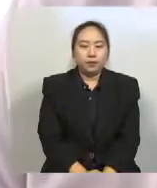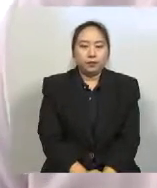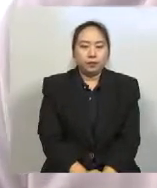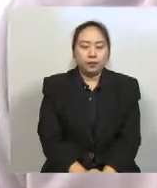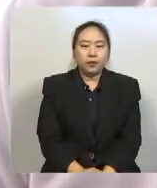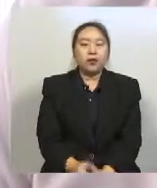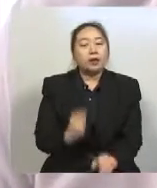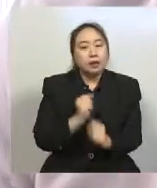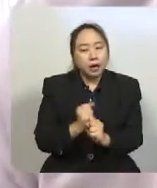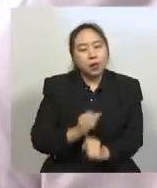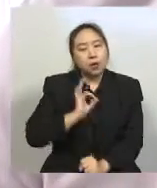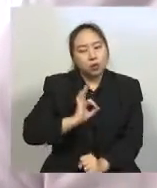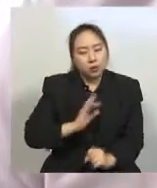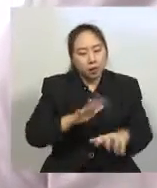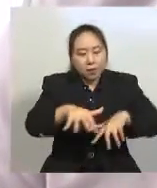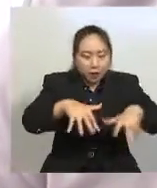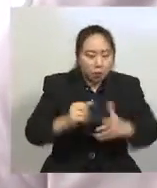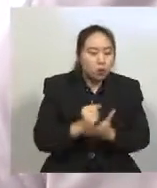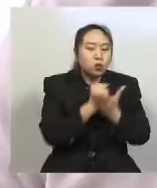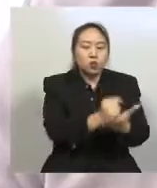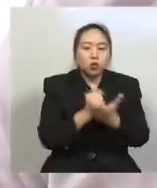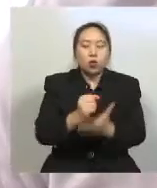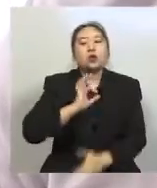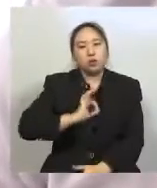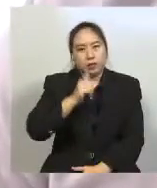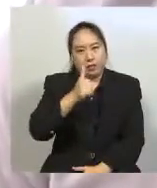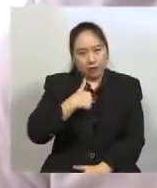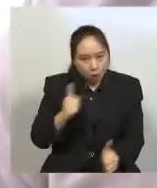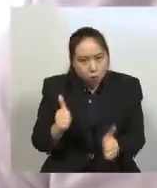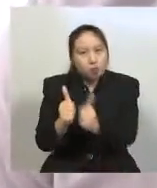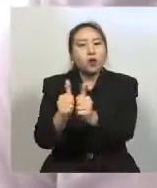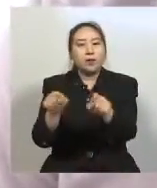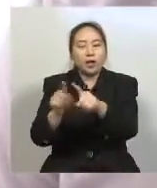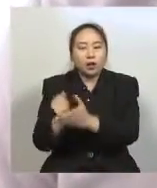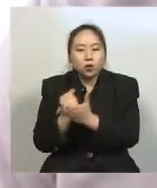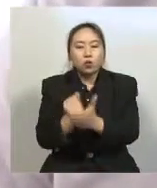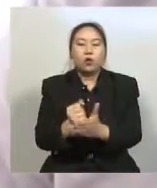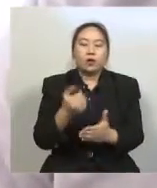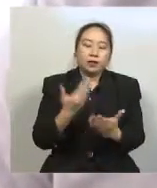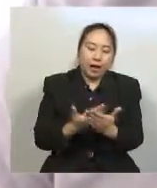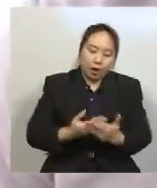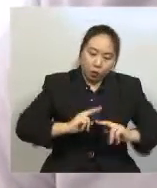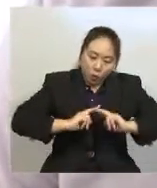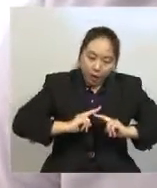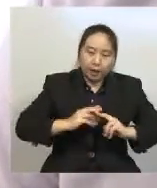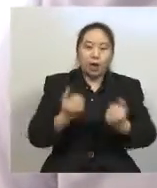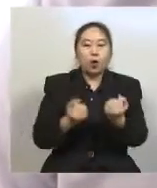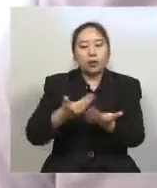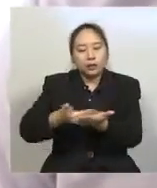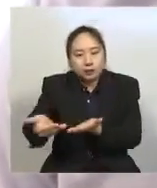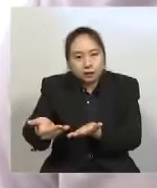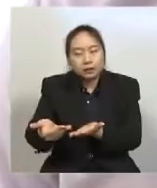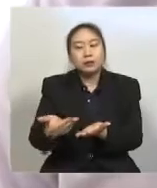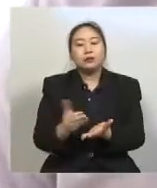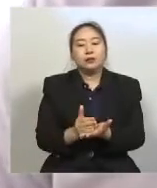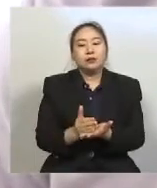มันมีความรู้สึกดีที่ได้ช่วยเหลือคนนะคะหนูก็ไปด้วยทำด้วยทุกอย่างบริจาคทรัพย์ส่วนตัวซื้อรถมา